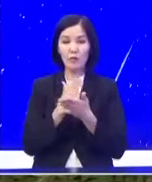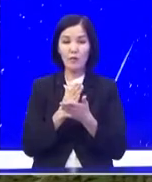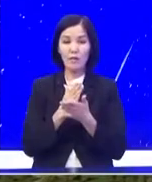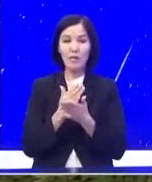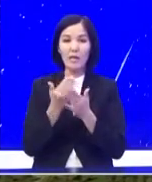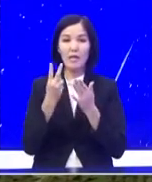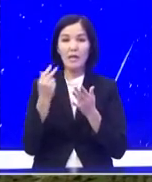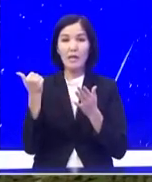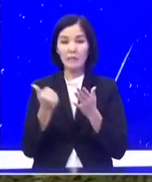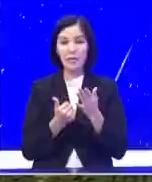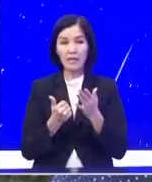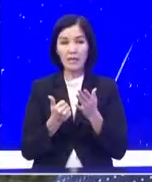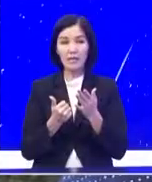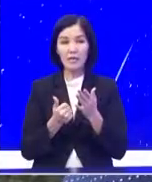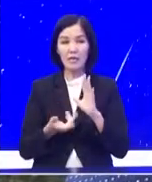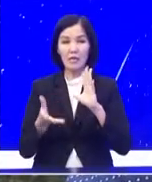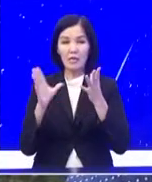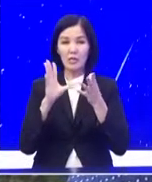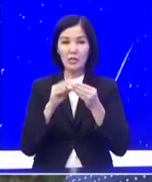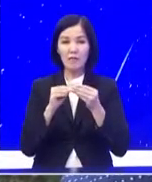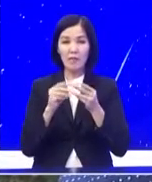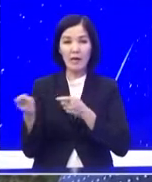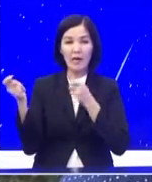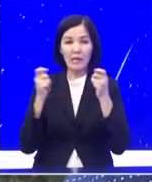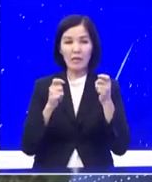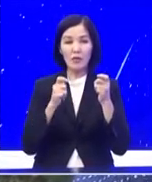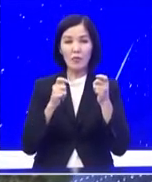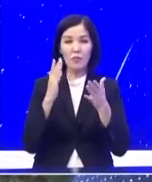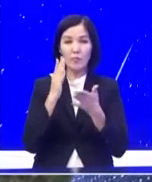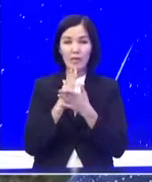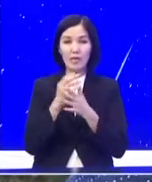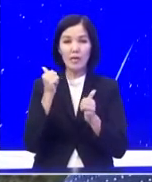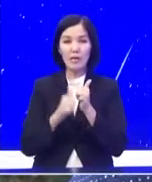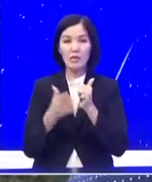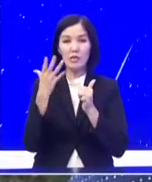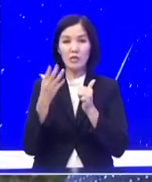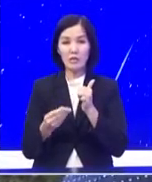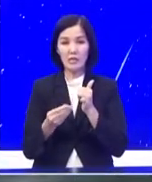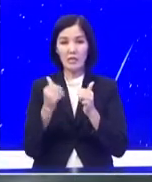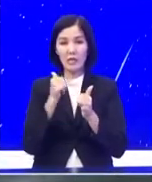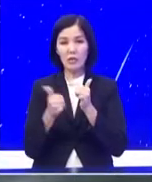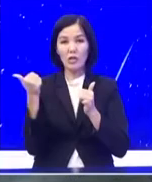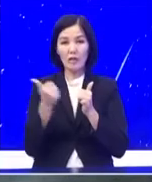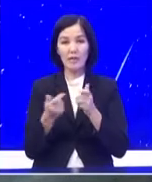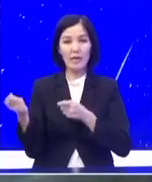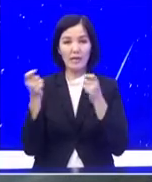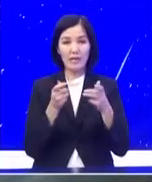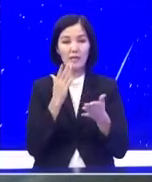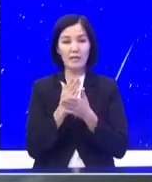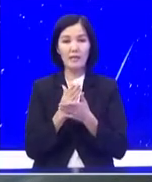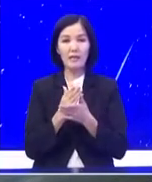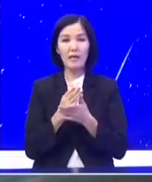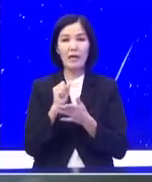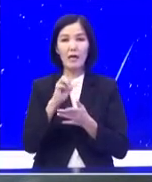кейінгі 2-7-де жалпы поставкалар жақсы. Жеті сайын, күн сайын түсіп атқан товарлар бар. Айта кетейік, аспиринді